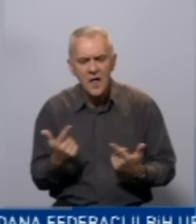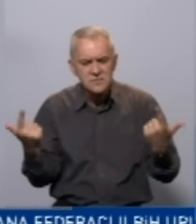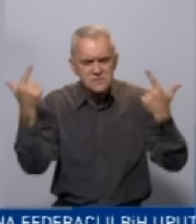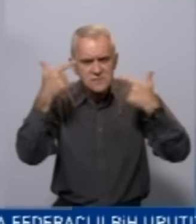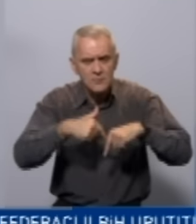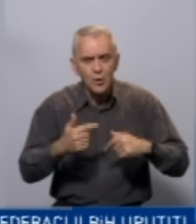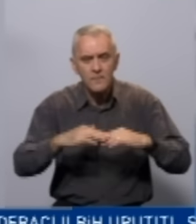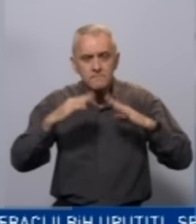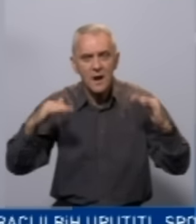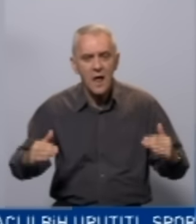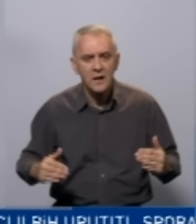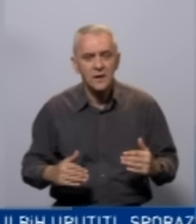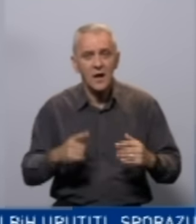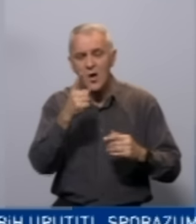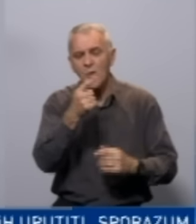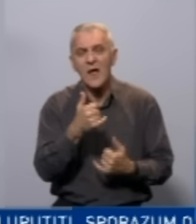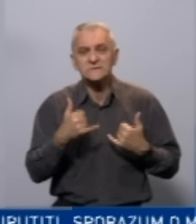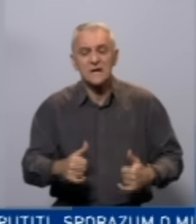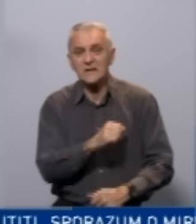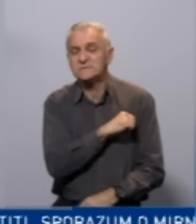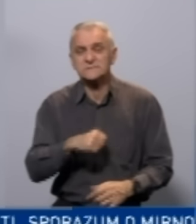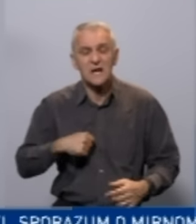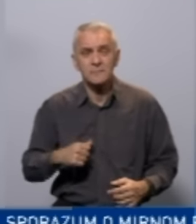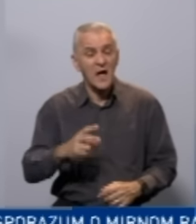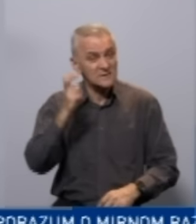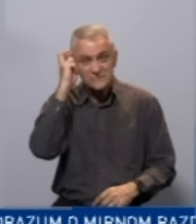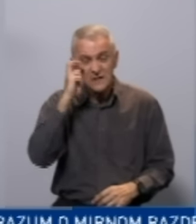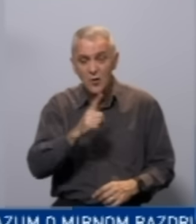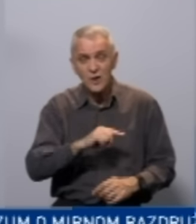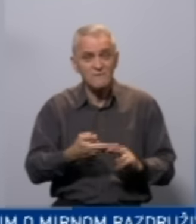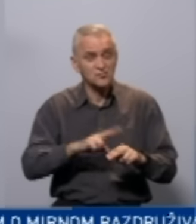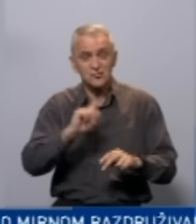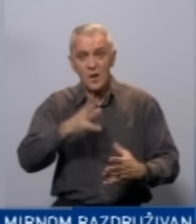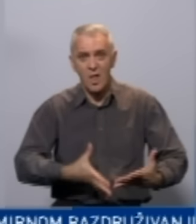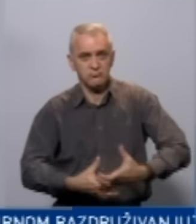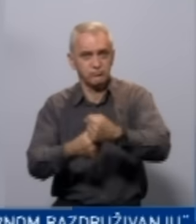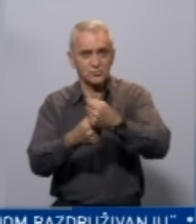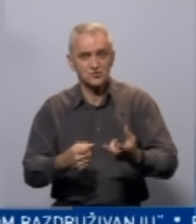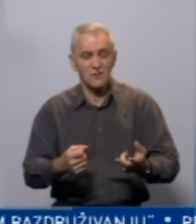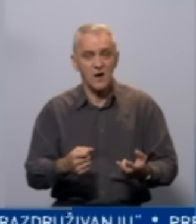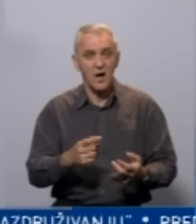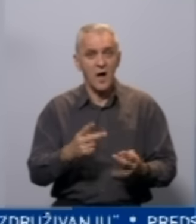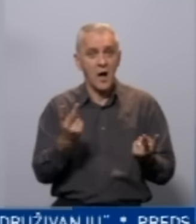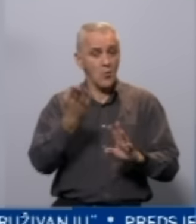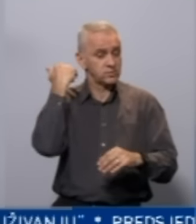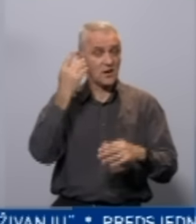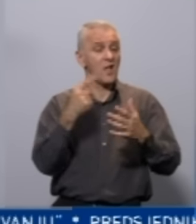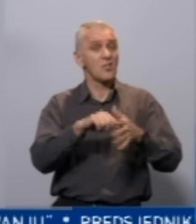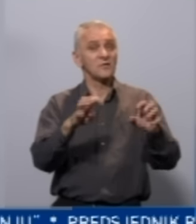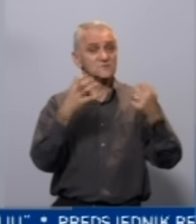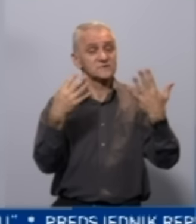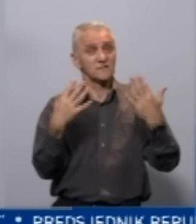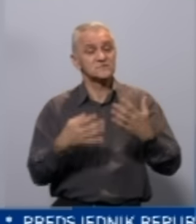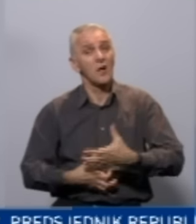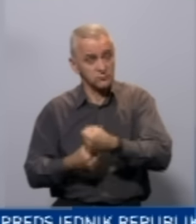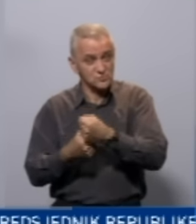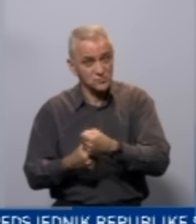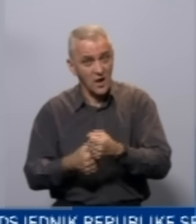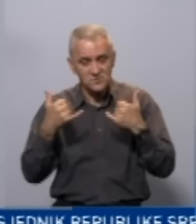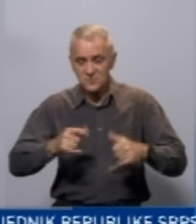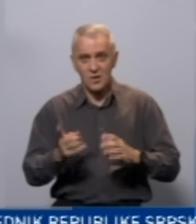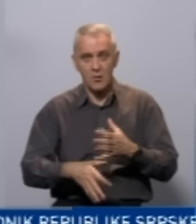Balkana. Vidite, Srbija je sad usamljena. Više ni Crna Gora ne podržava te stavove koje je 90-ih podržavala. Distancirala se od